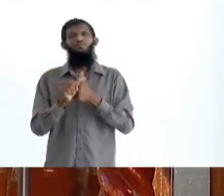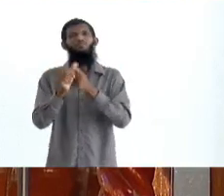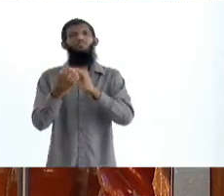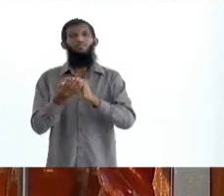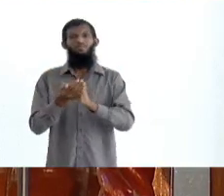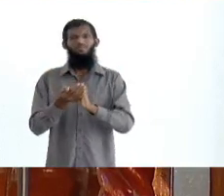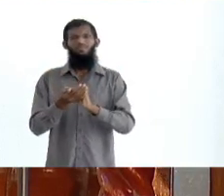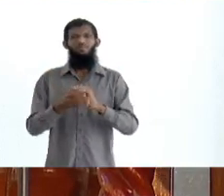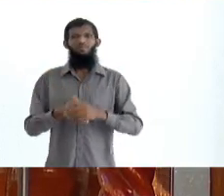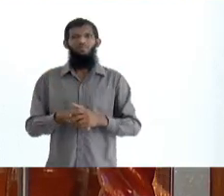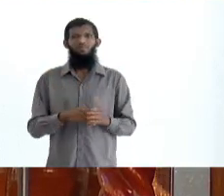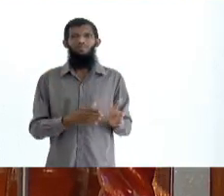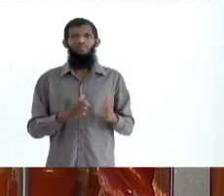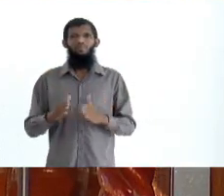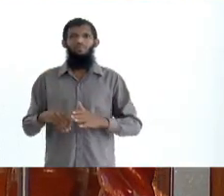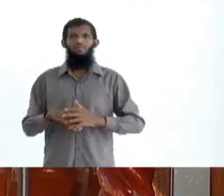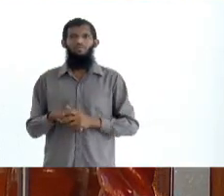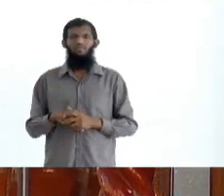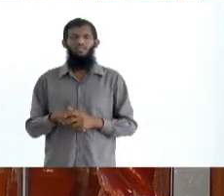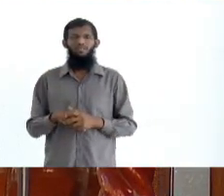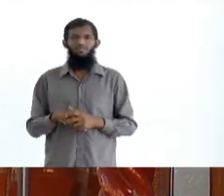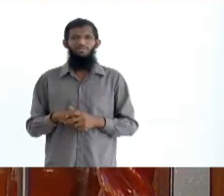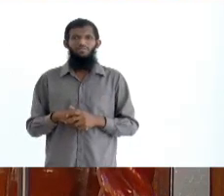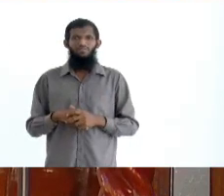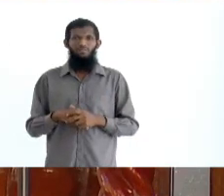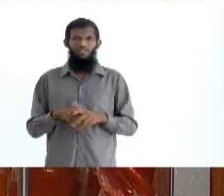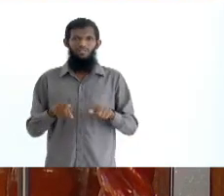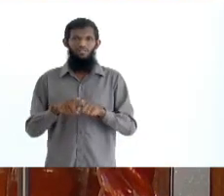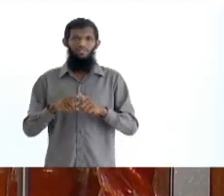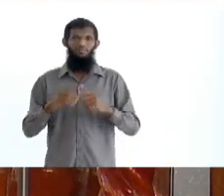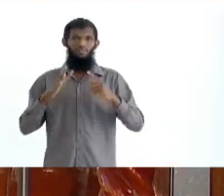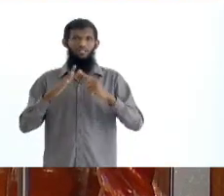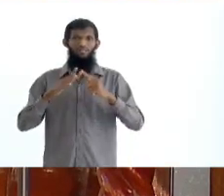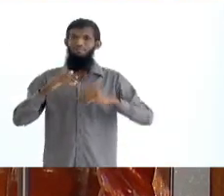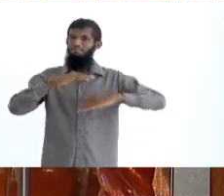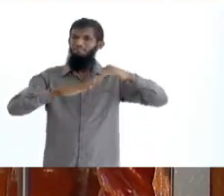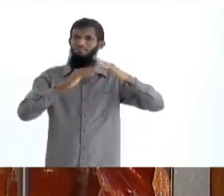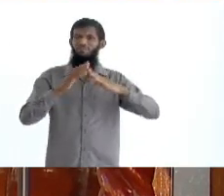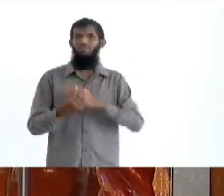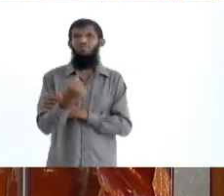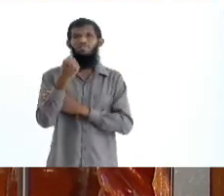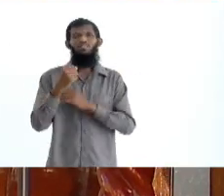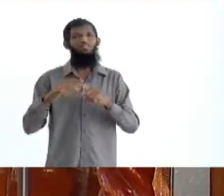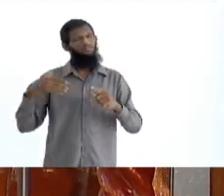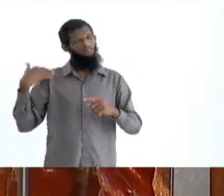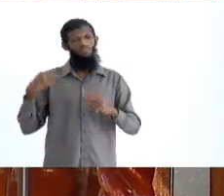İslami umme bina kurumuga zuanun ada kuffavani tarihu fakhur veriva fada